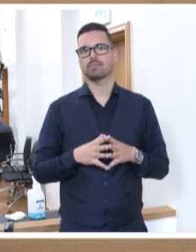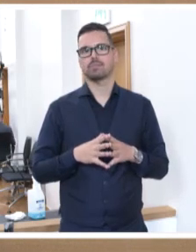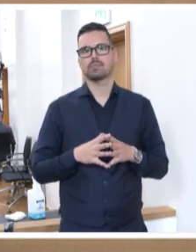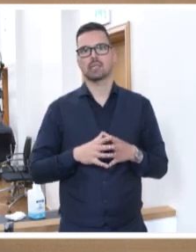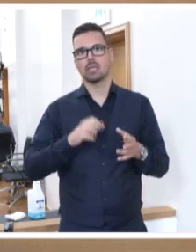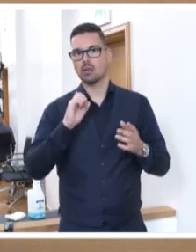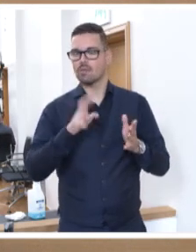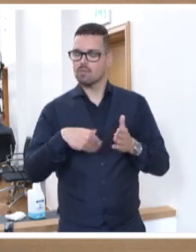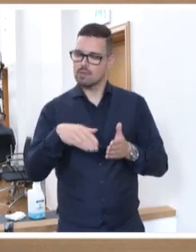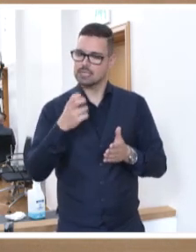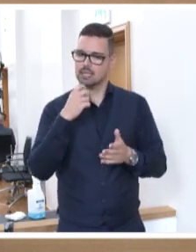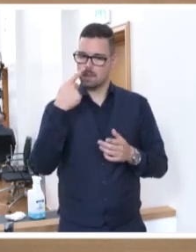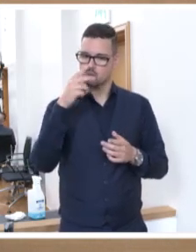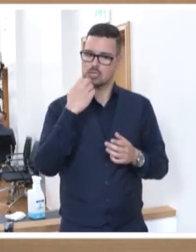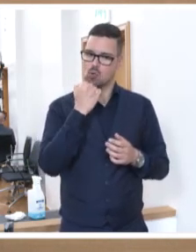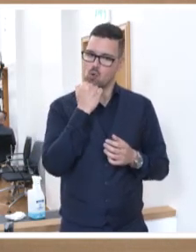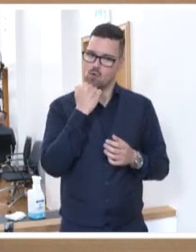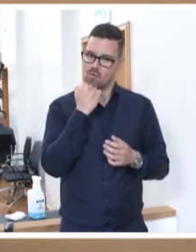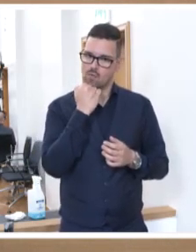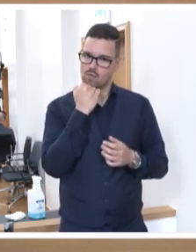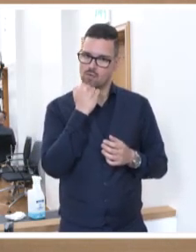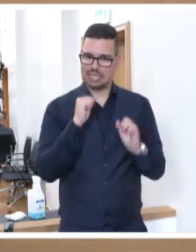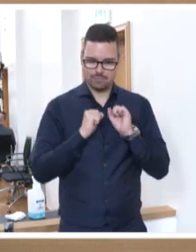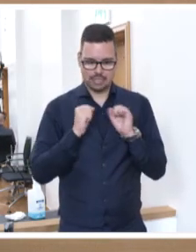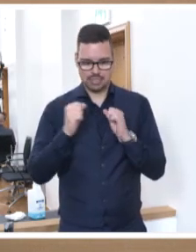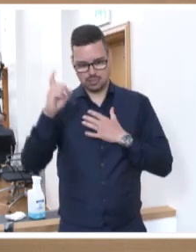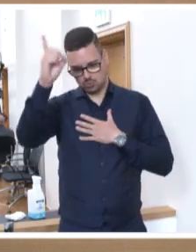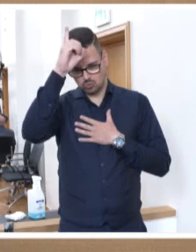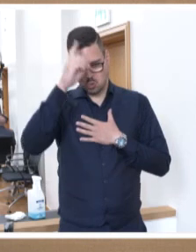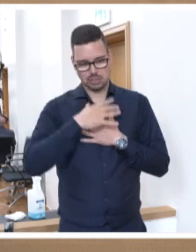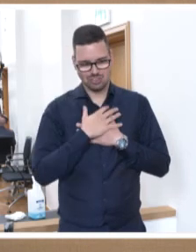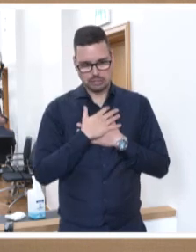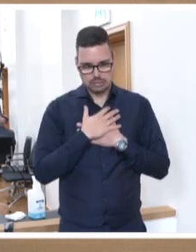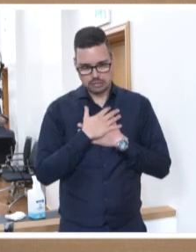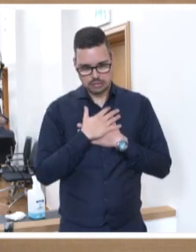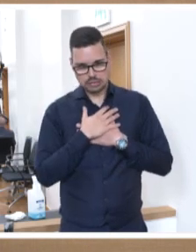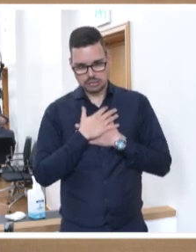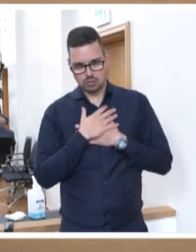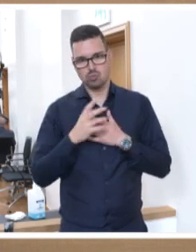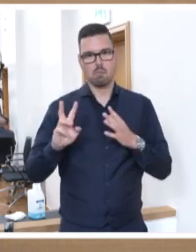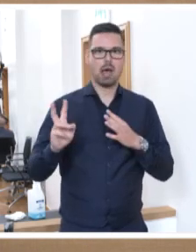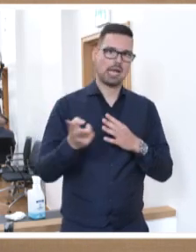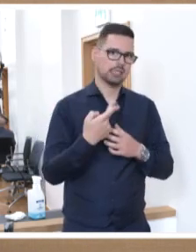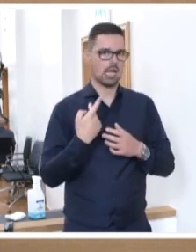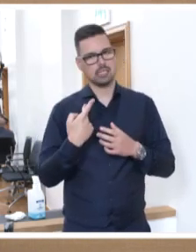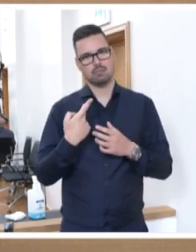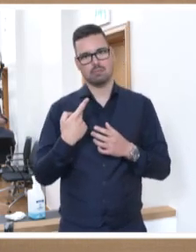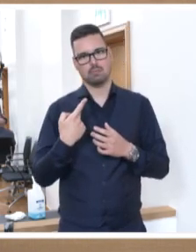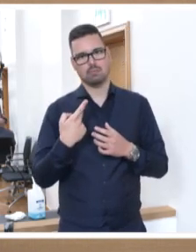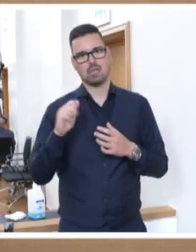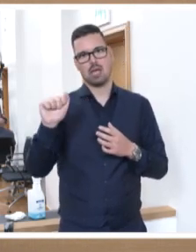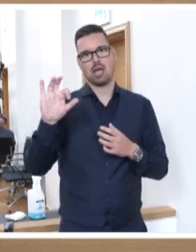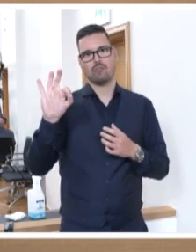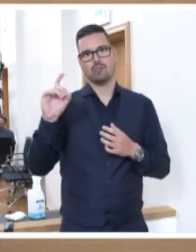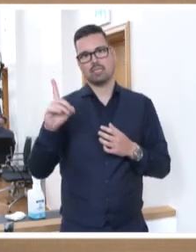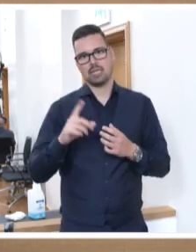hofft immer noch darauf, dass frierende Deutsche im Winter ihre Regierung zum Beidrehen zwingen. Die AfD